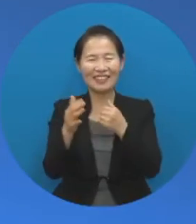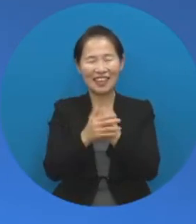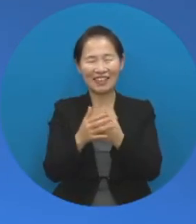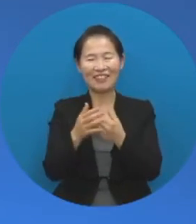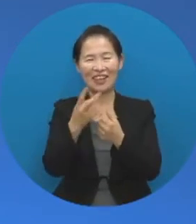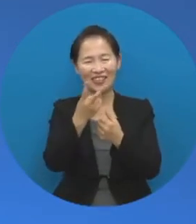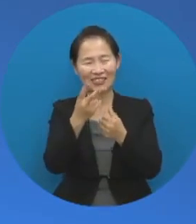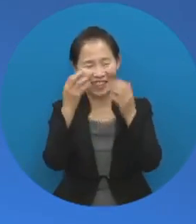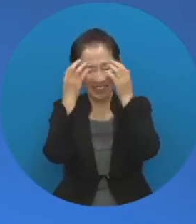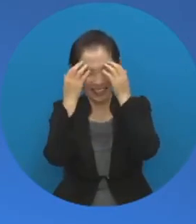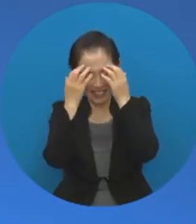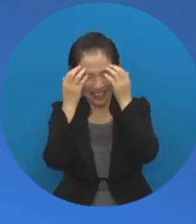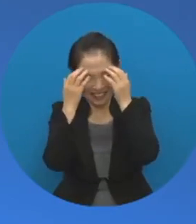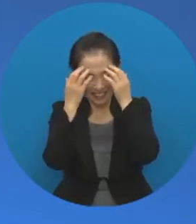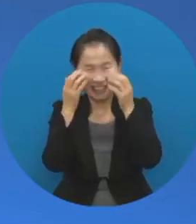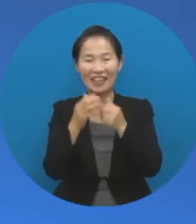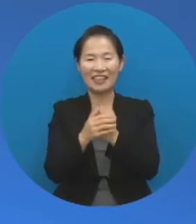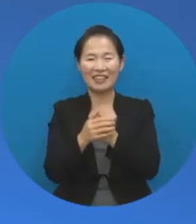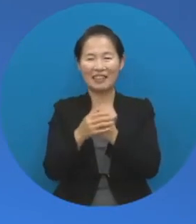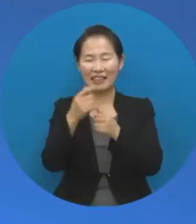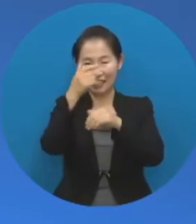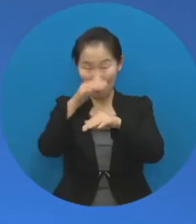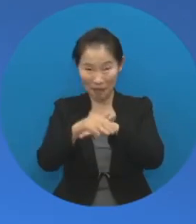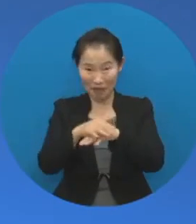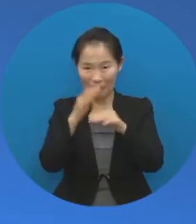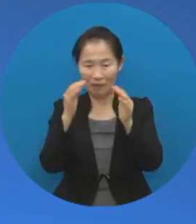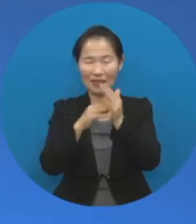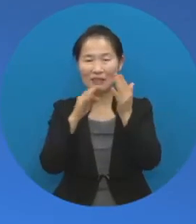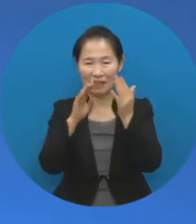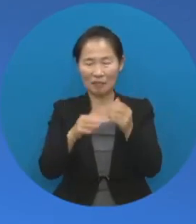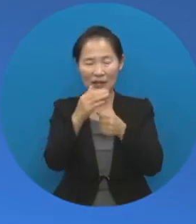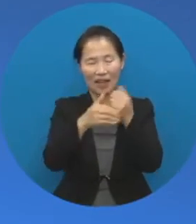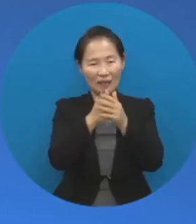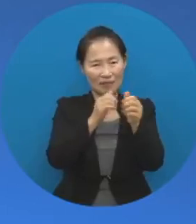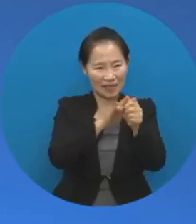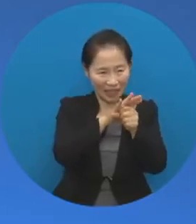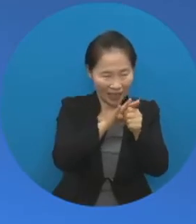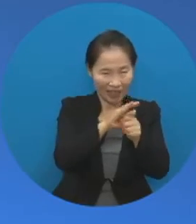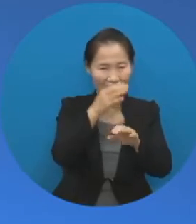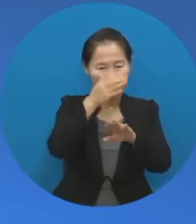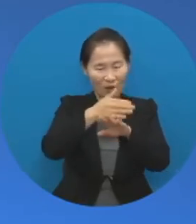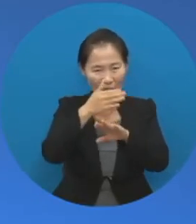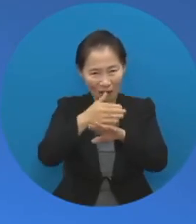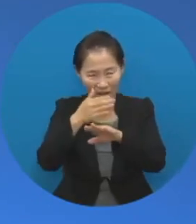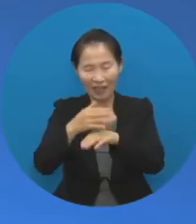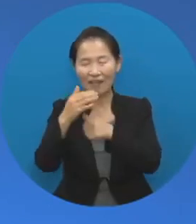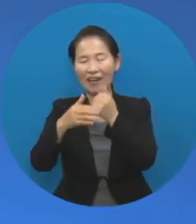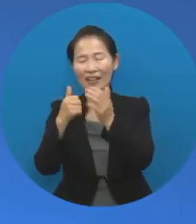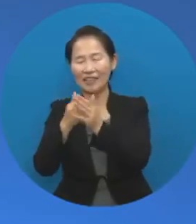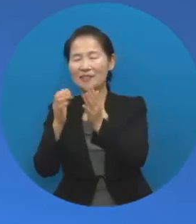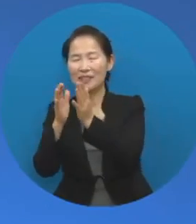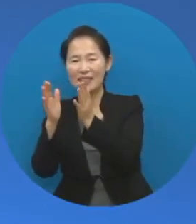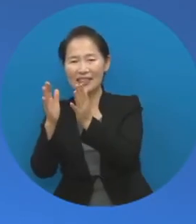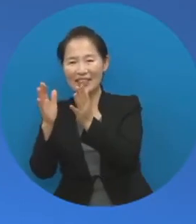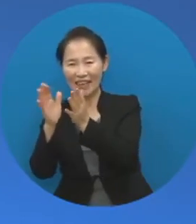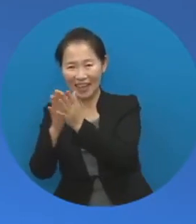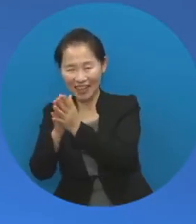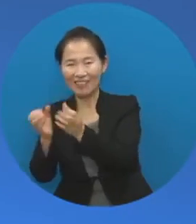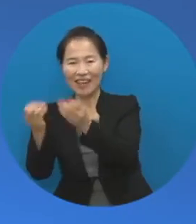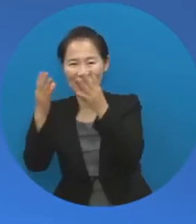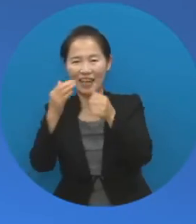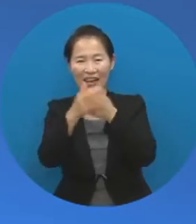끝나면 항상 3창을 또 외워야 돼요. 하나님 사랑해요. 하나님 고마워요. 할렐루야. 우리 한번 해볼까요? 하나님